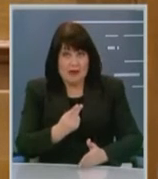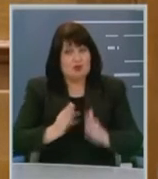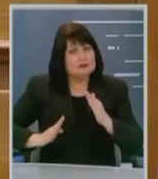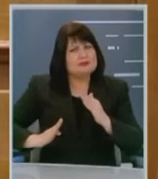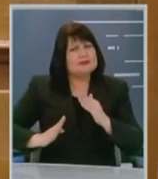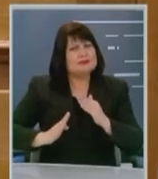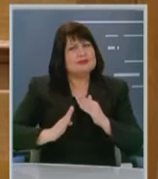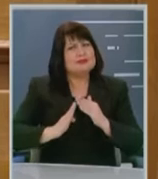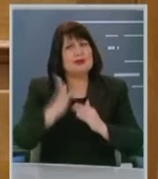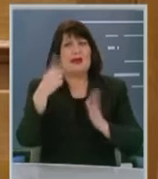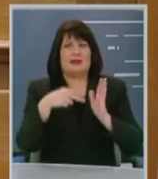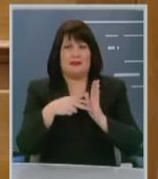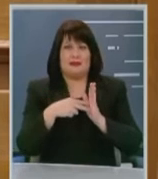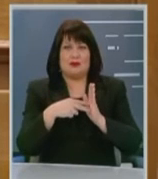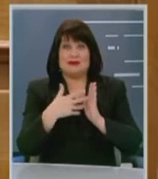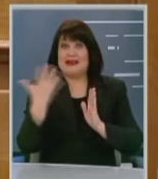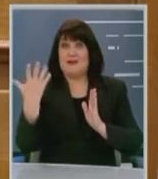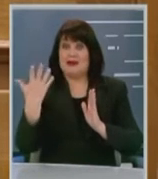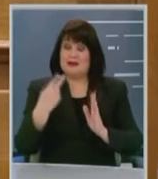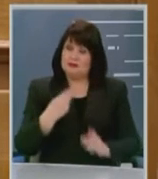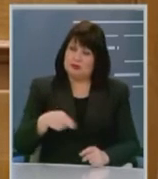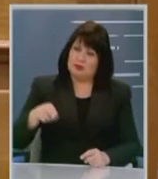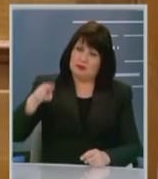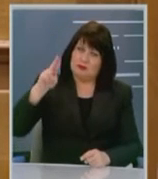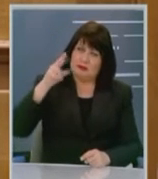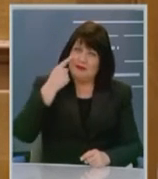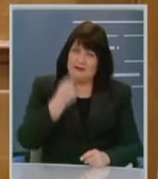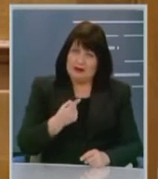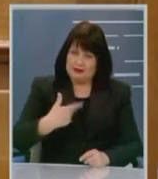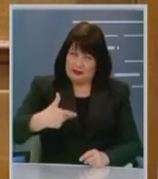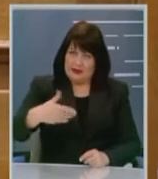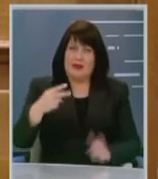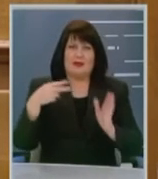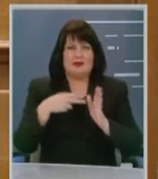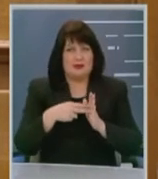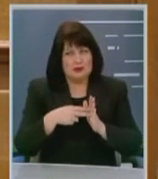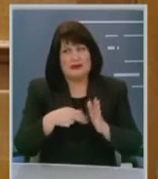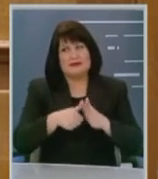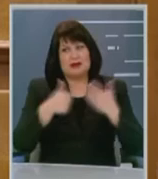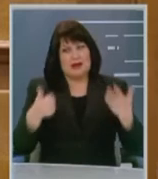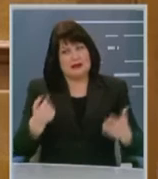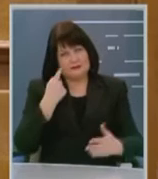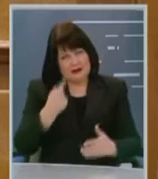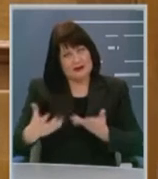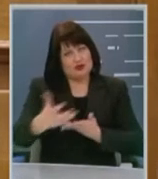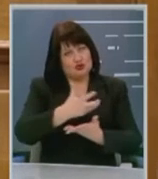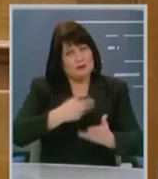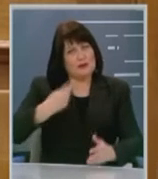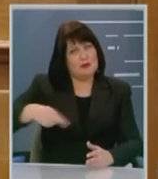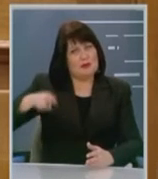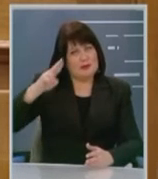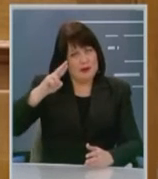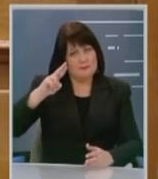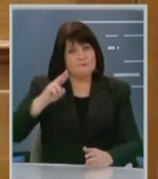τροχιά το 2015 και φαίνεται ότι θα υπάρχει και το 2016. Το